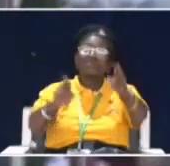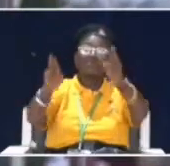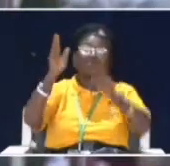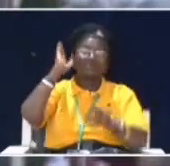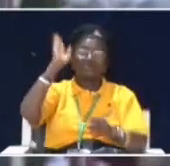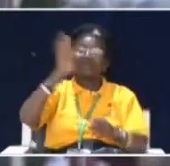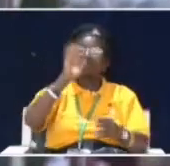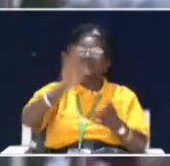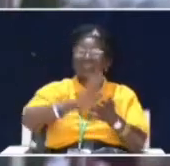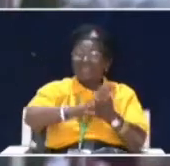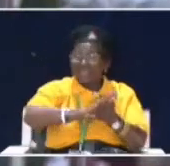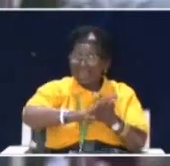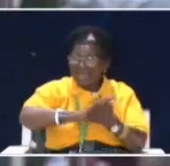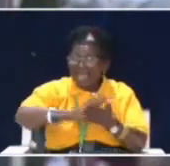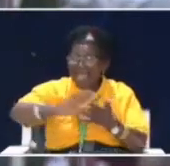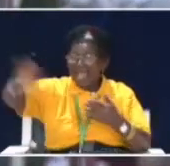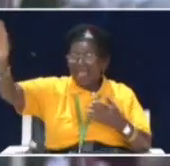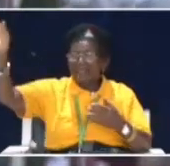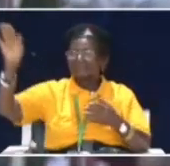là fún un ni.